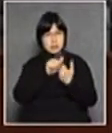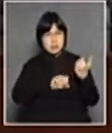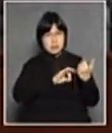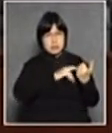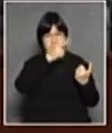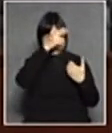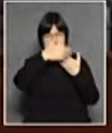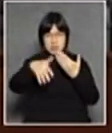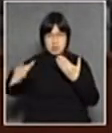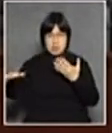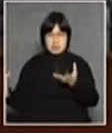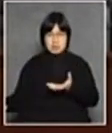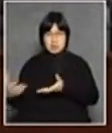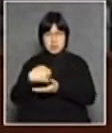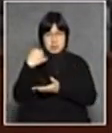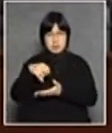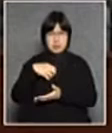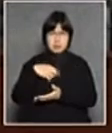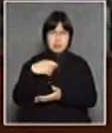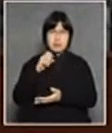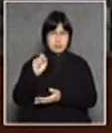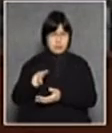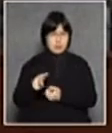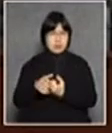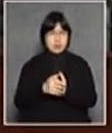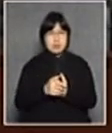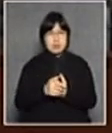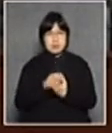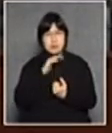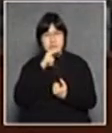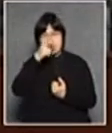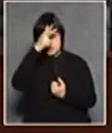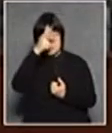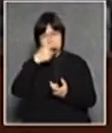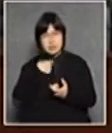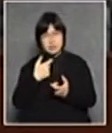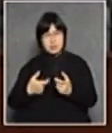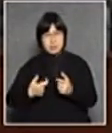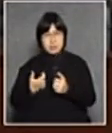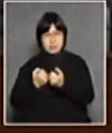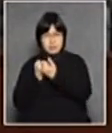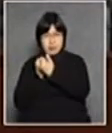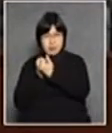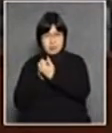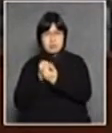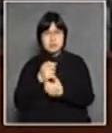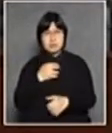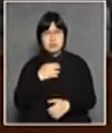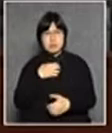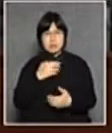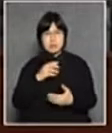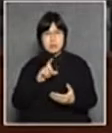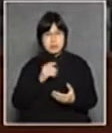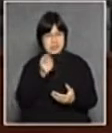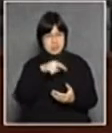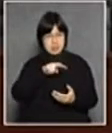以外籌集唔到。如果政府要支援嘅話咧，反而我覺得應該將呢